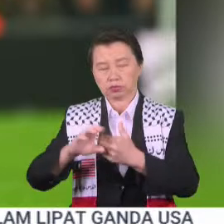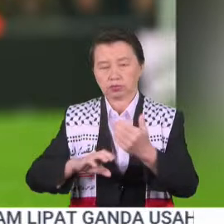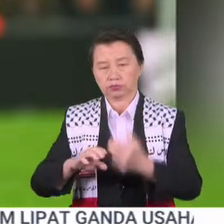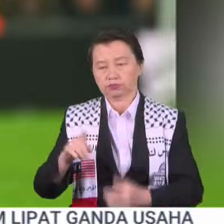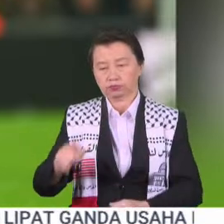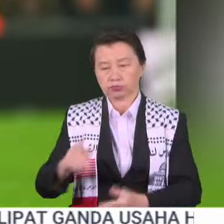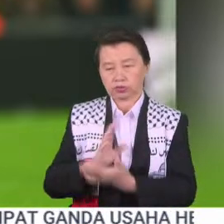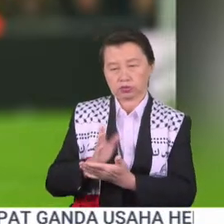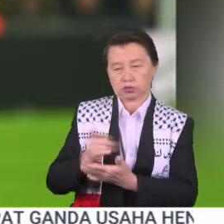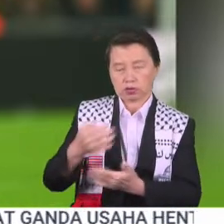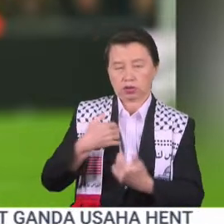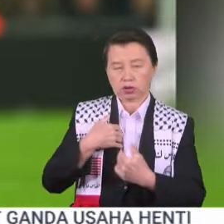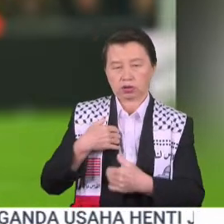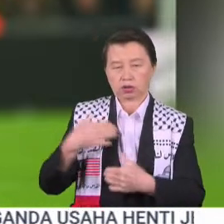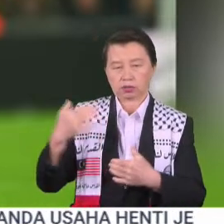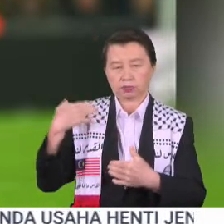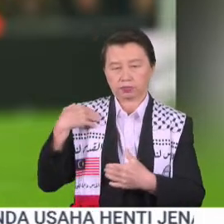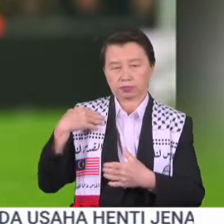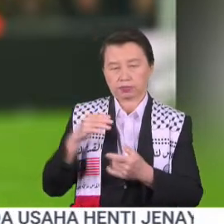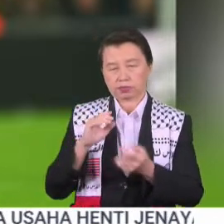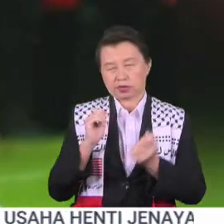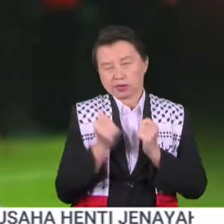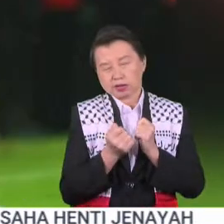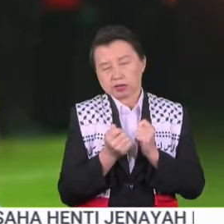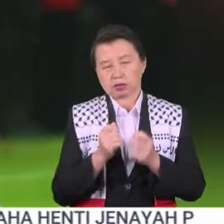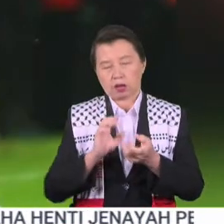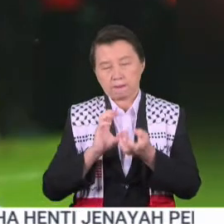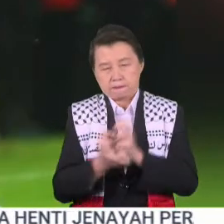Pope disyaki mengalami bahu yang terkehel.